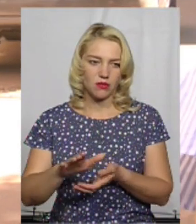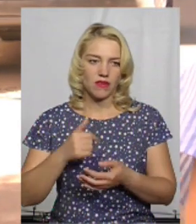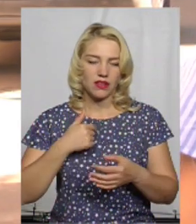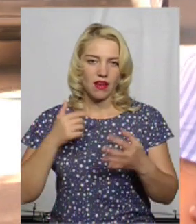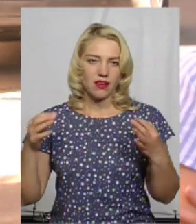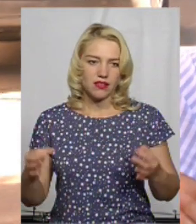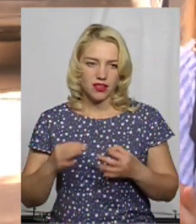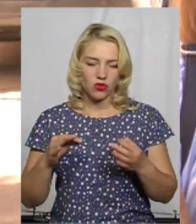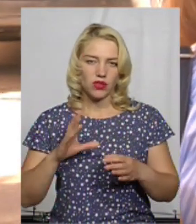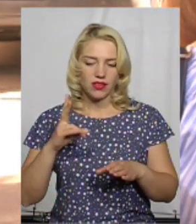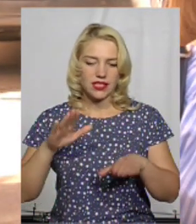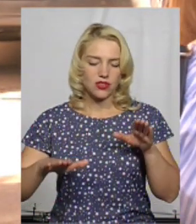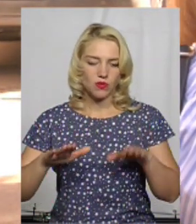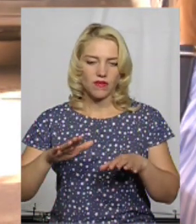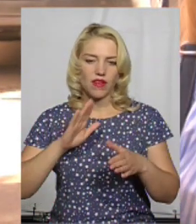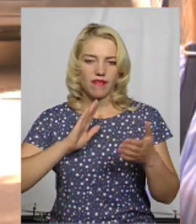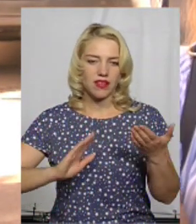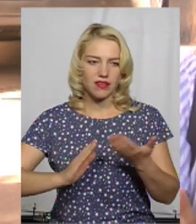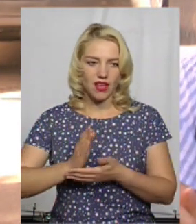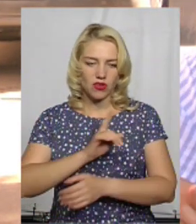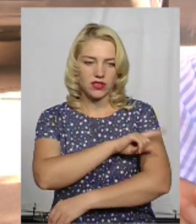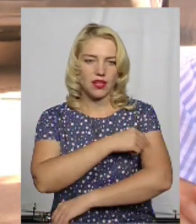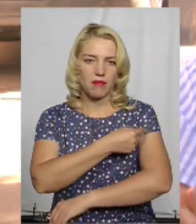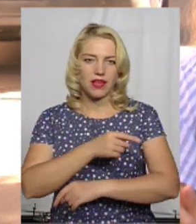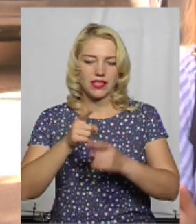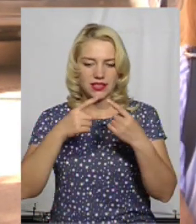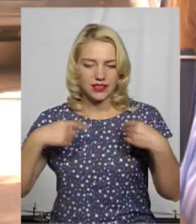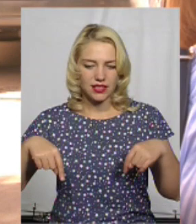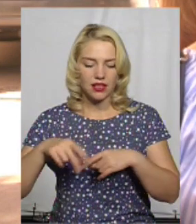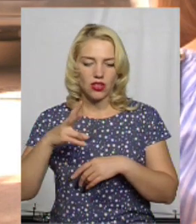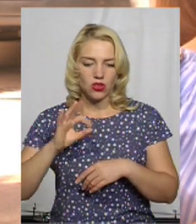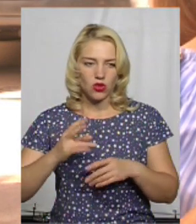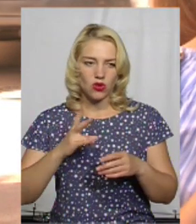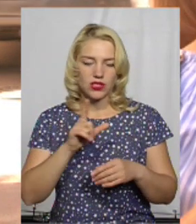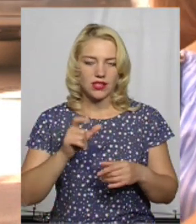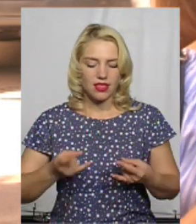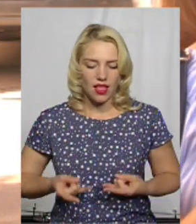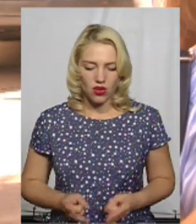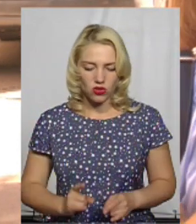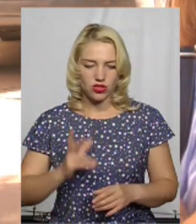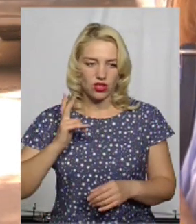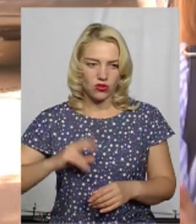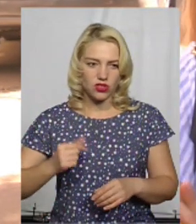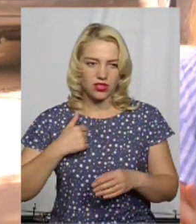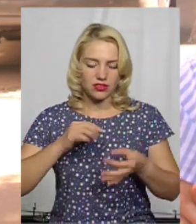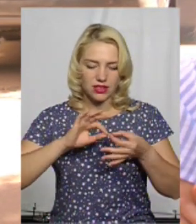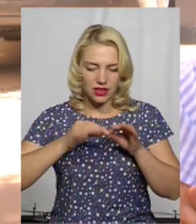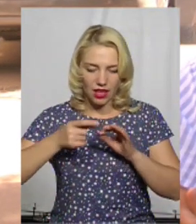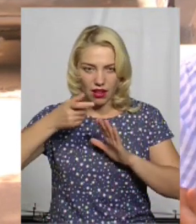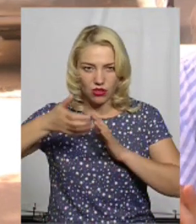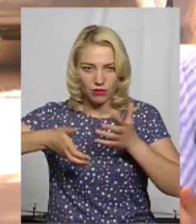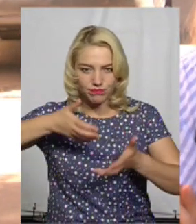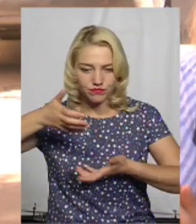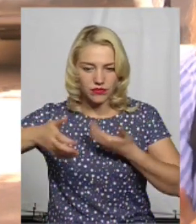Ніколи не сумнівалась в якості медицини, доказової медицини, але з народженням доньки я просто більш детально поглибилась в тему